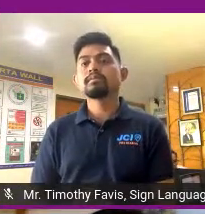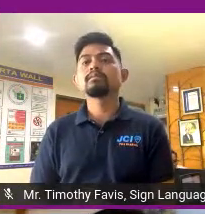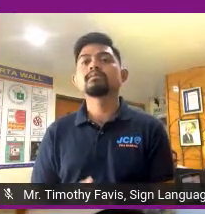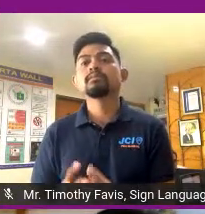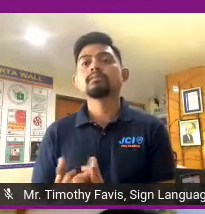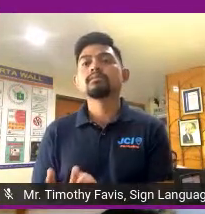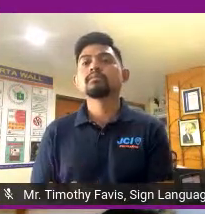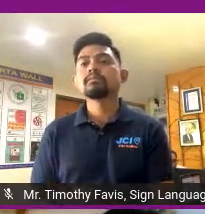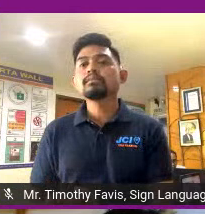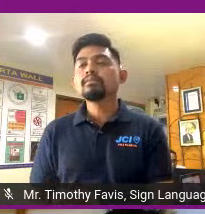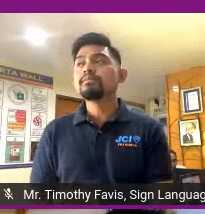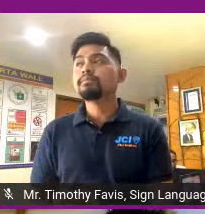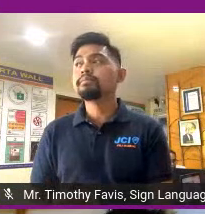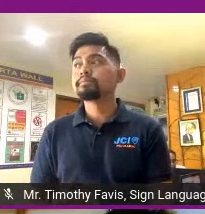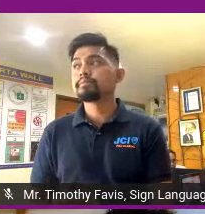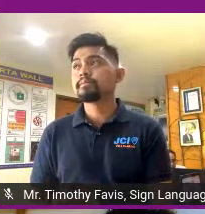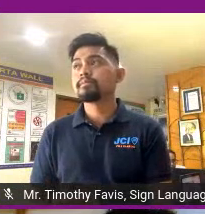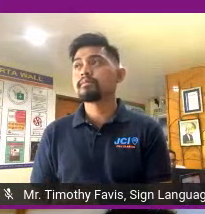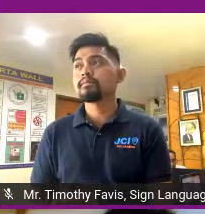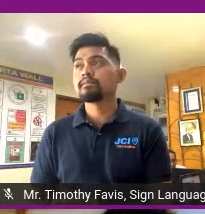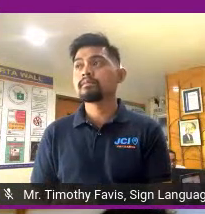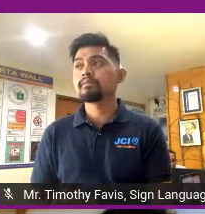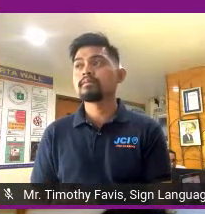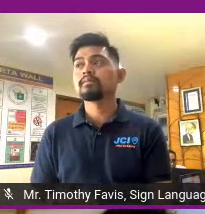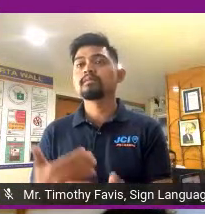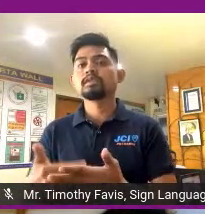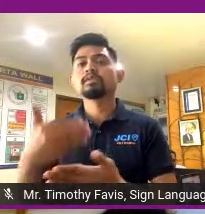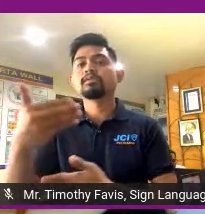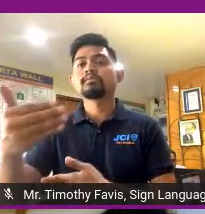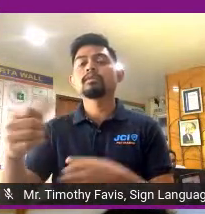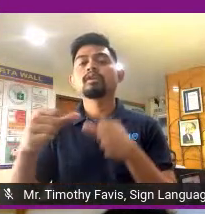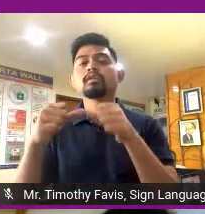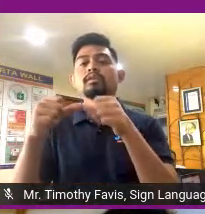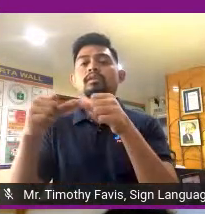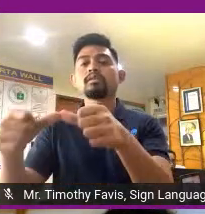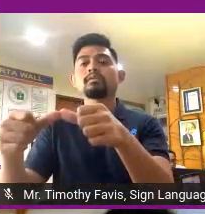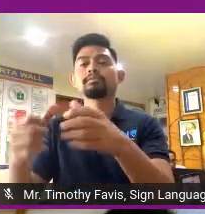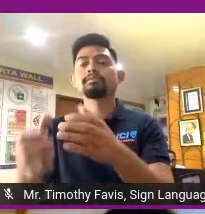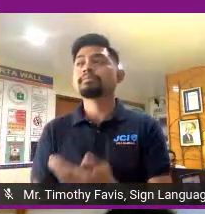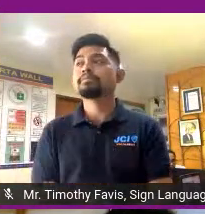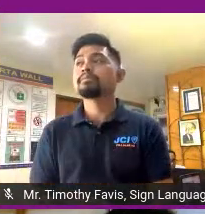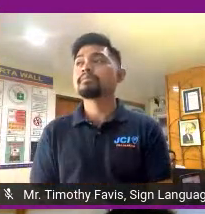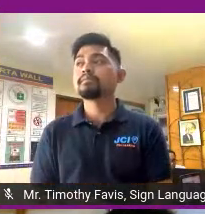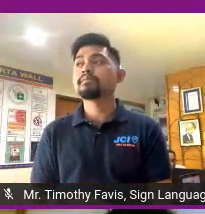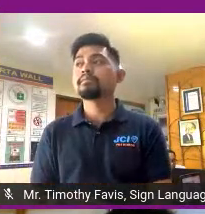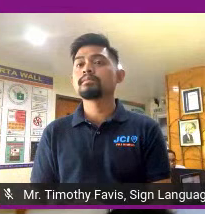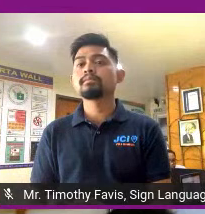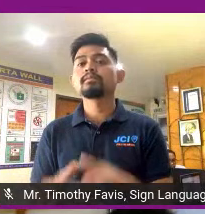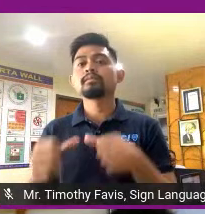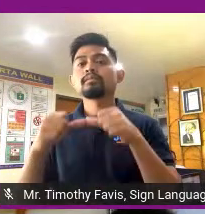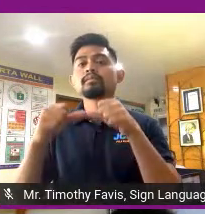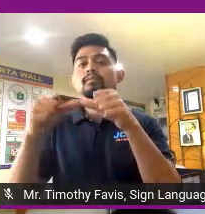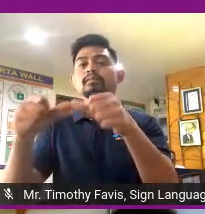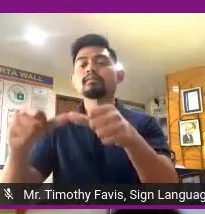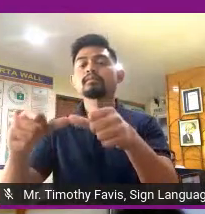Okay, pasig na tayo sa kanina, ma'am. next